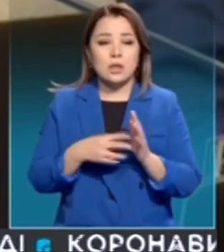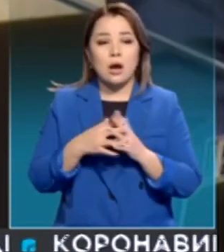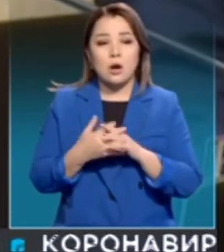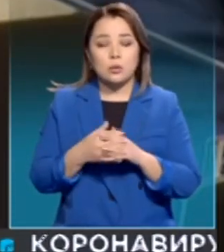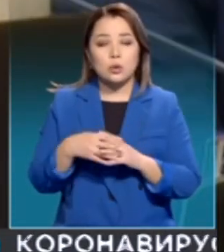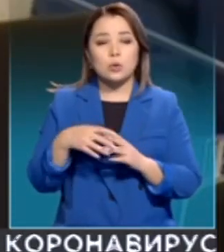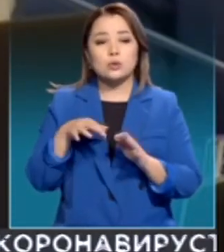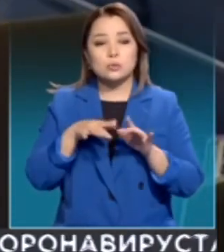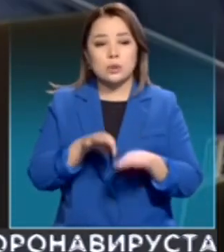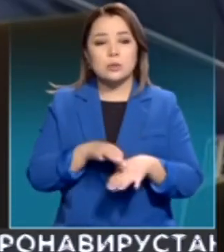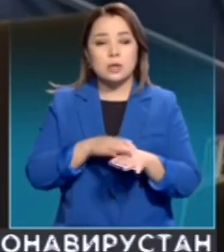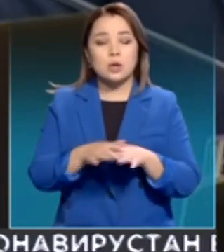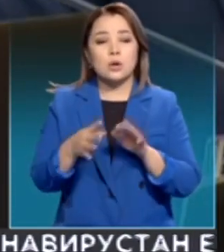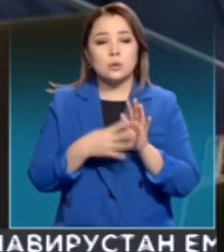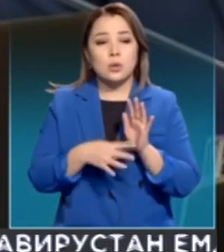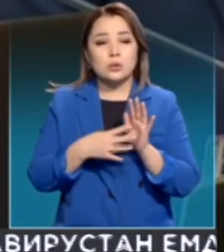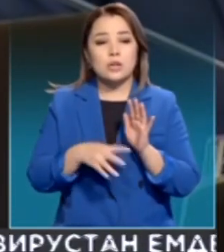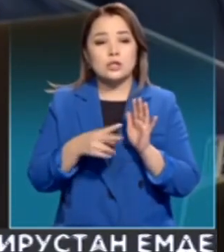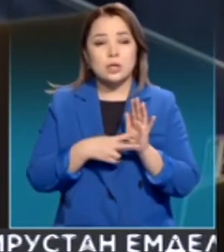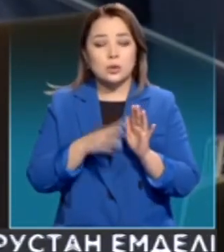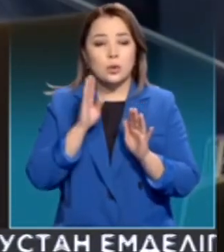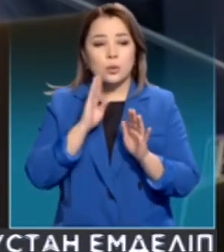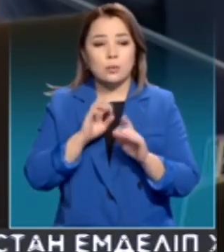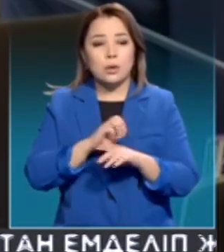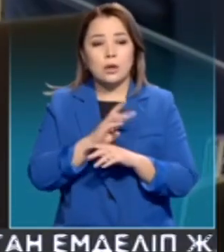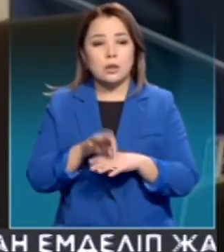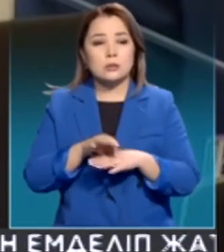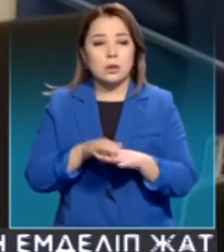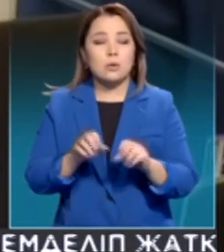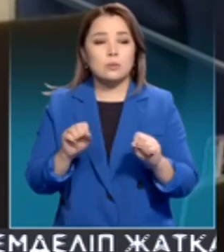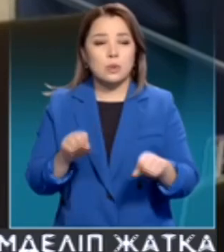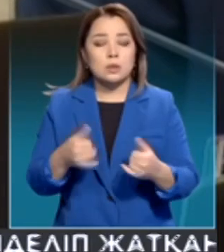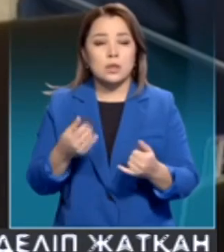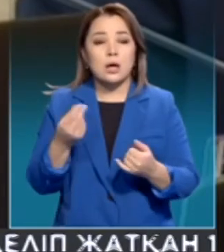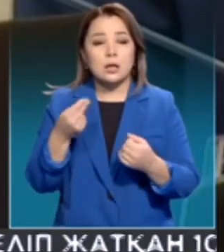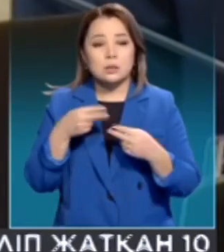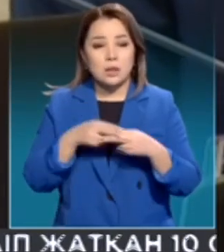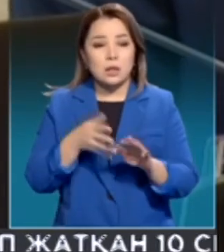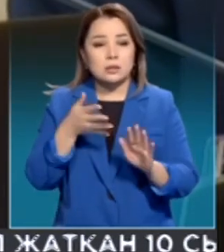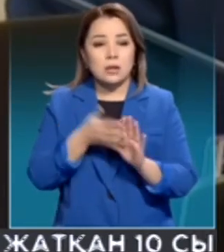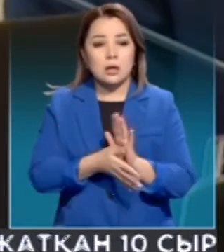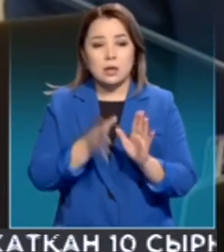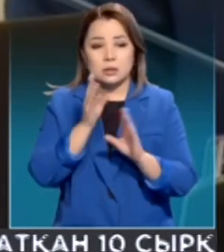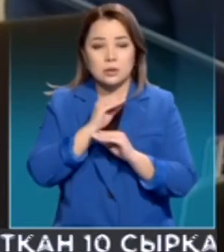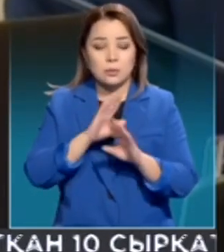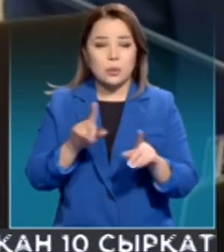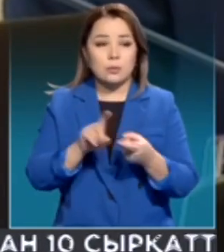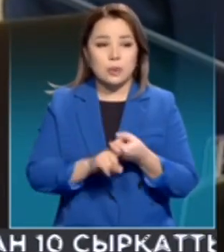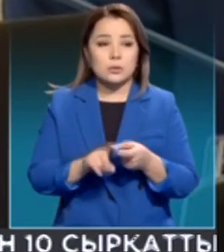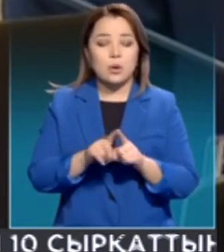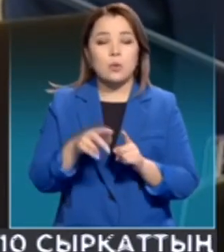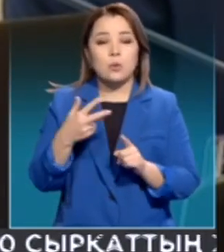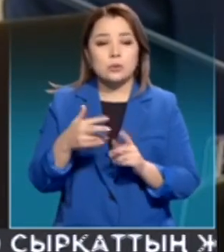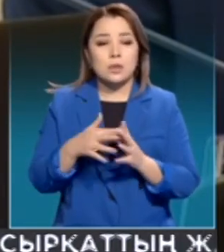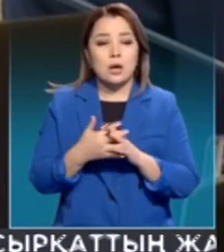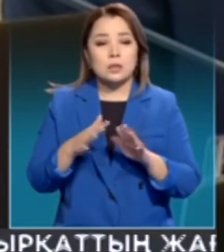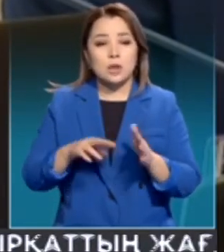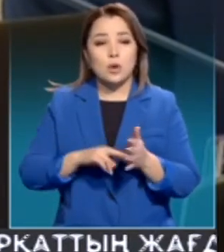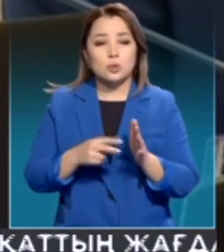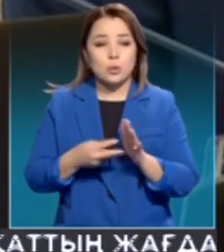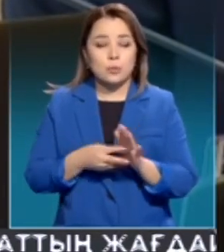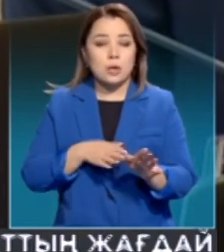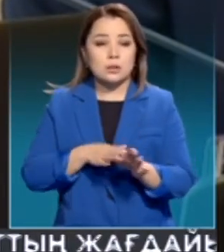300-інде 97-сі ғана ауыз сумен қамтамасыз етілуі мүмкін. Қаражаттың игерілмеуіне байланысты 30 ауылда